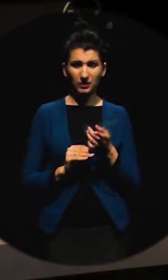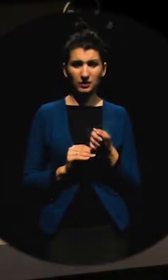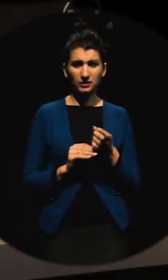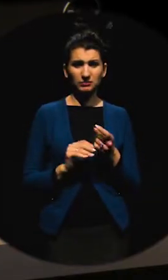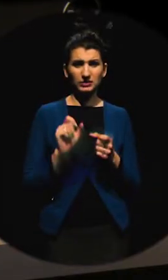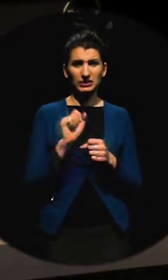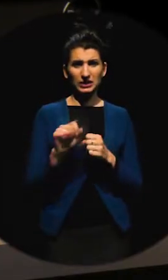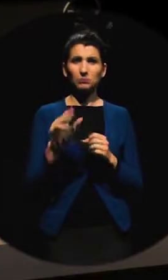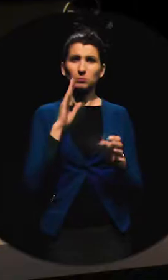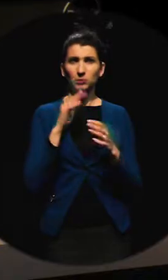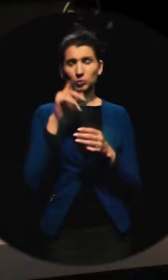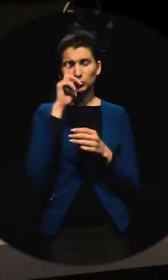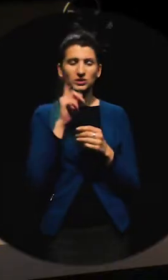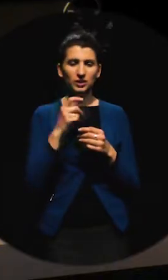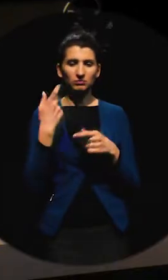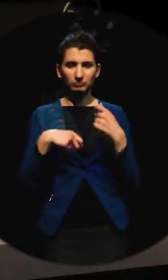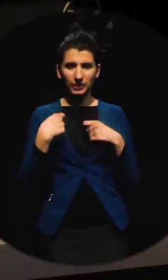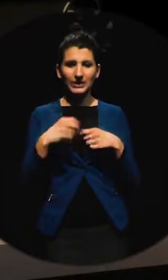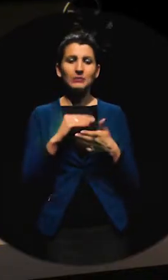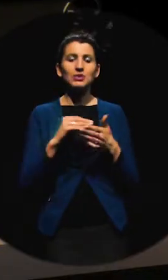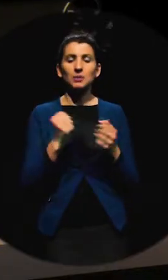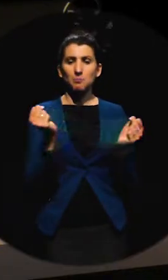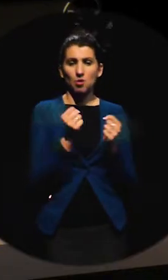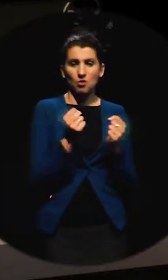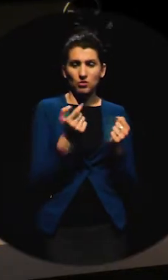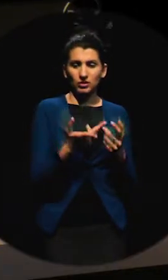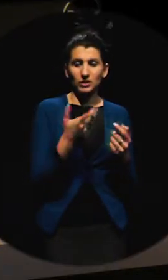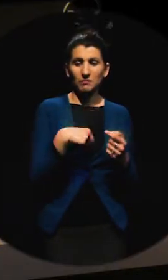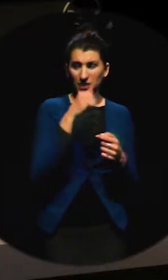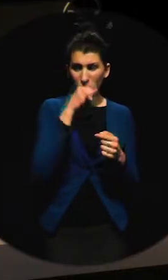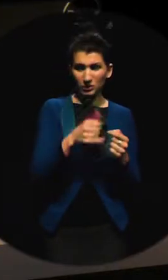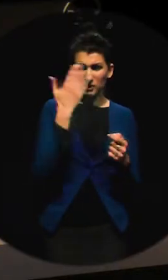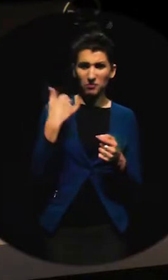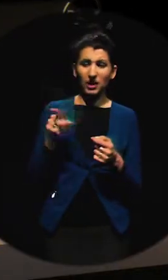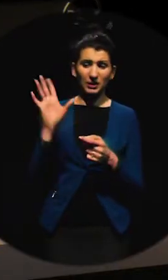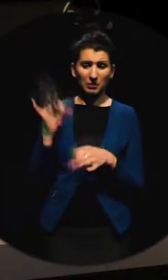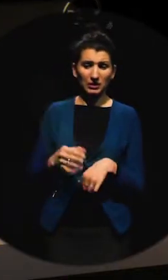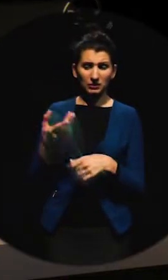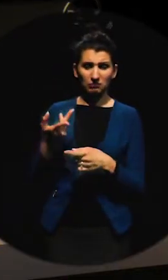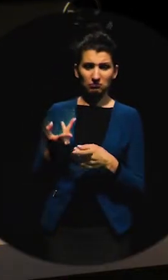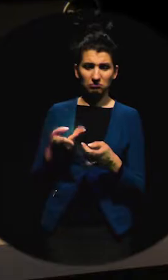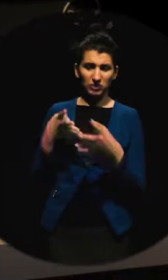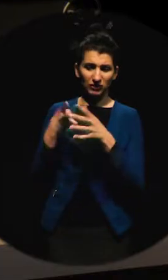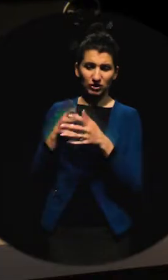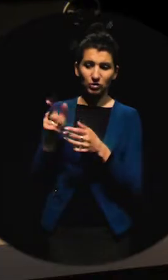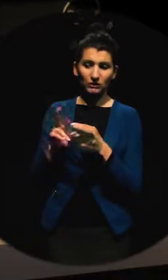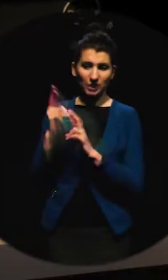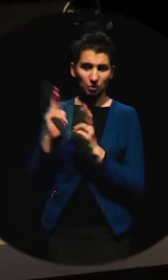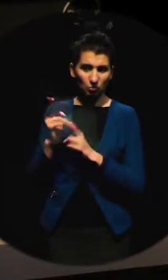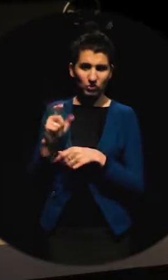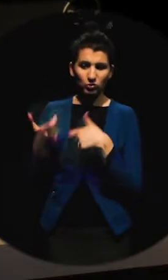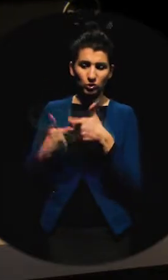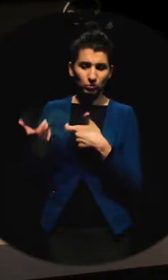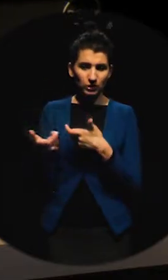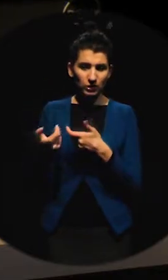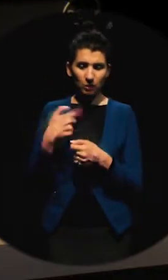i zostaje wyrażone poczucie lęku i strachu związane z tym, że nie jesteśmy w stanie przewidzieć reakcji, które w